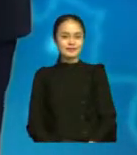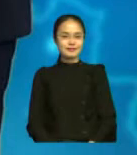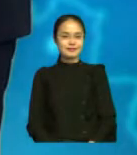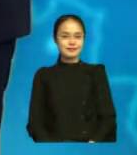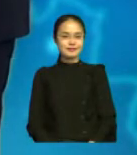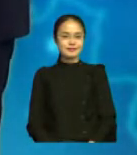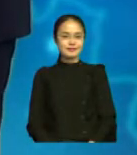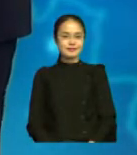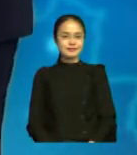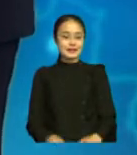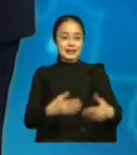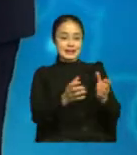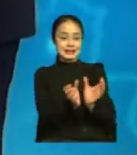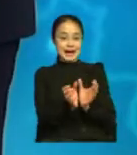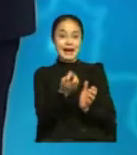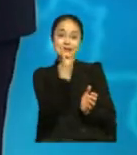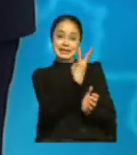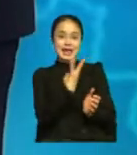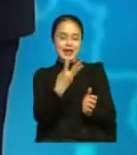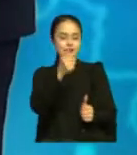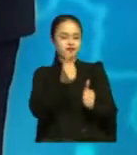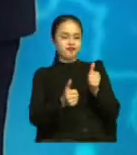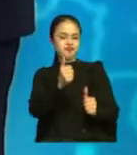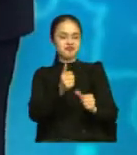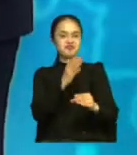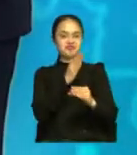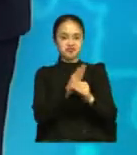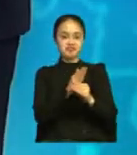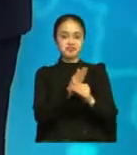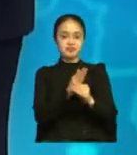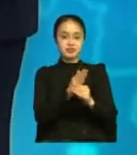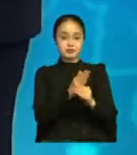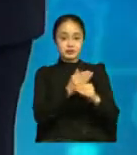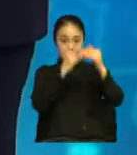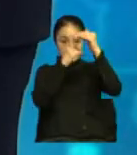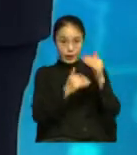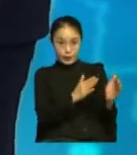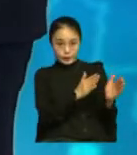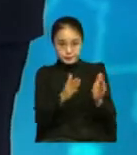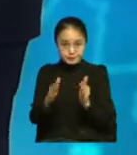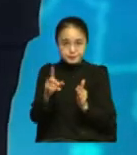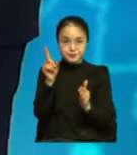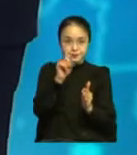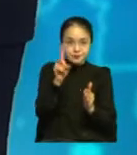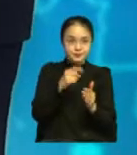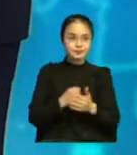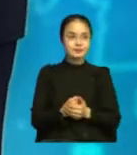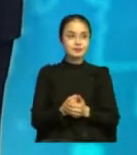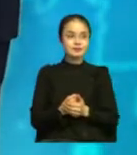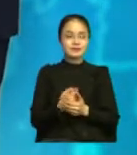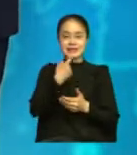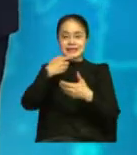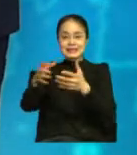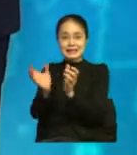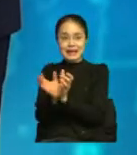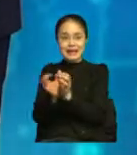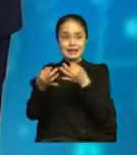선거는 3파전의 양상을 띠고 있습니다. 정리를 해보자면 더불어민주당에서는 김영종 후보가 공천을